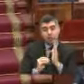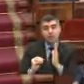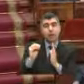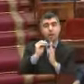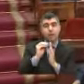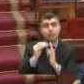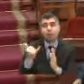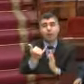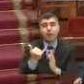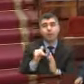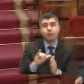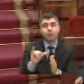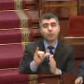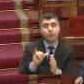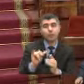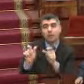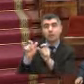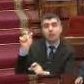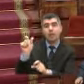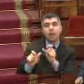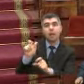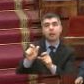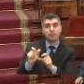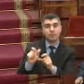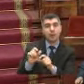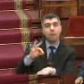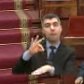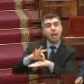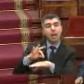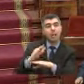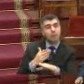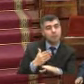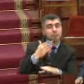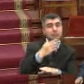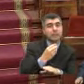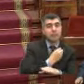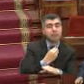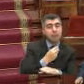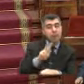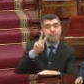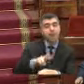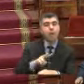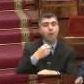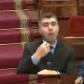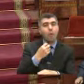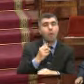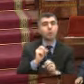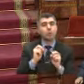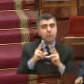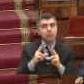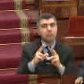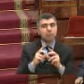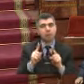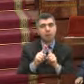المواطن المغربي عن الخدمة الصحية العمومية، هذا هو التصنيف الحقيقي، بغض النظر على دقة